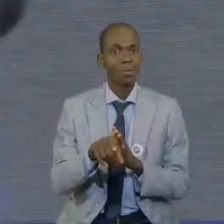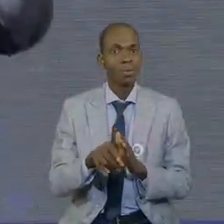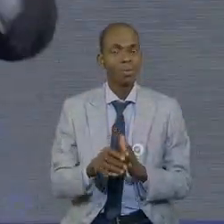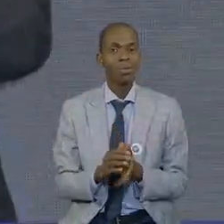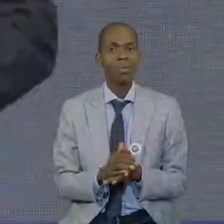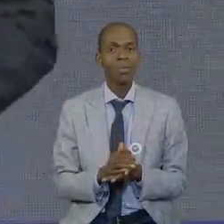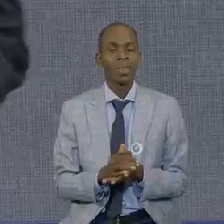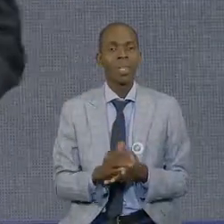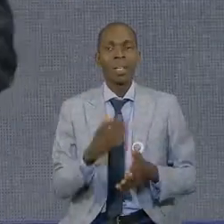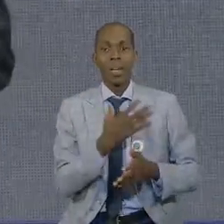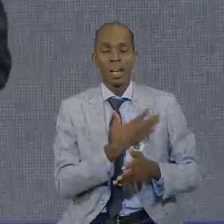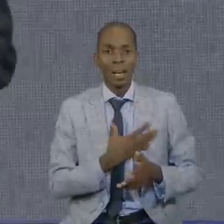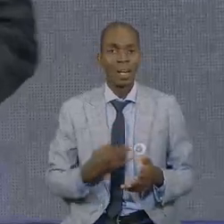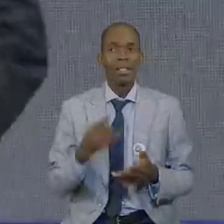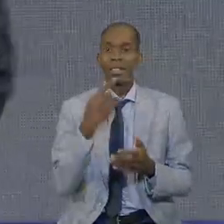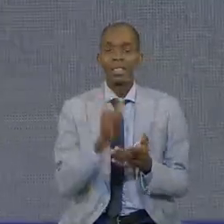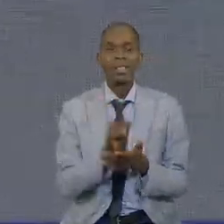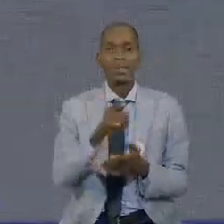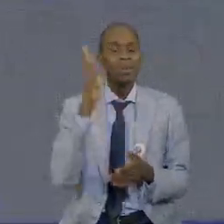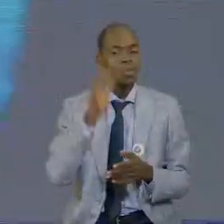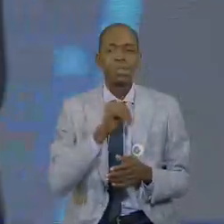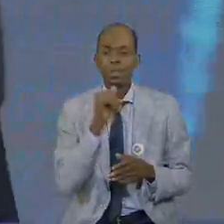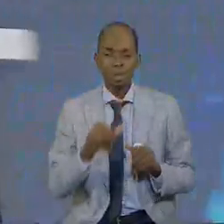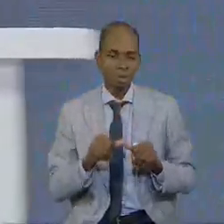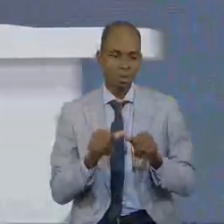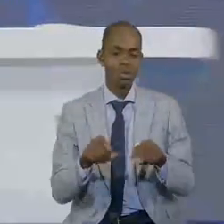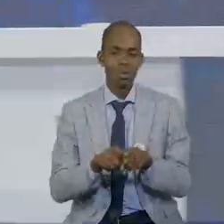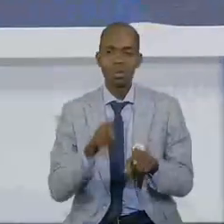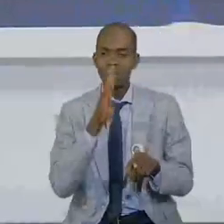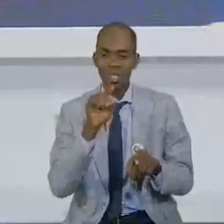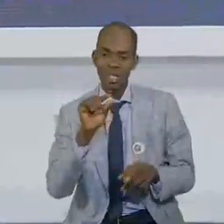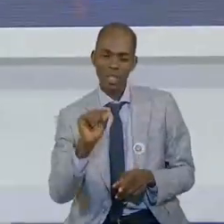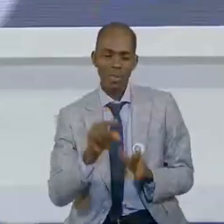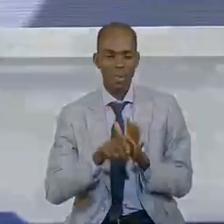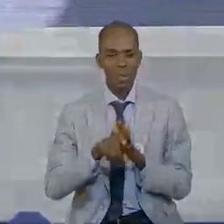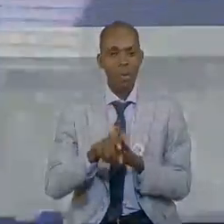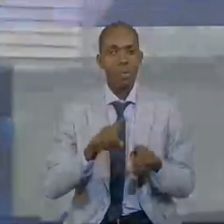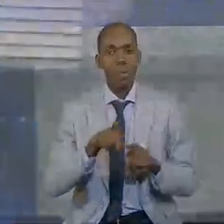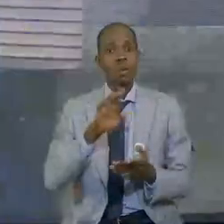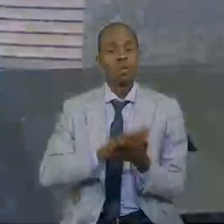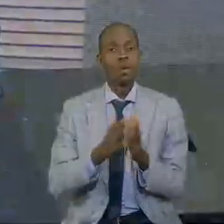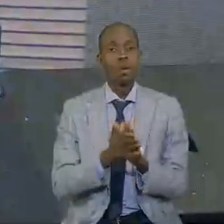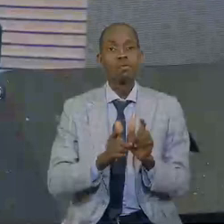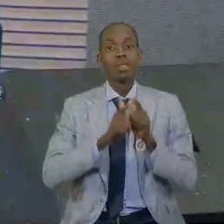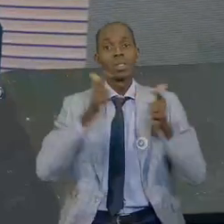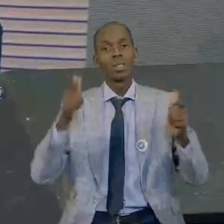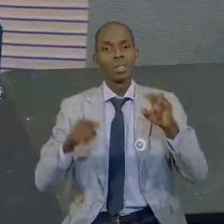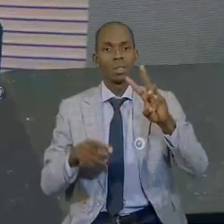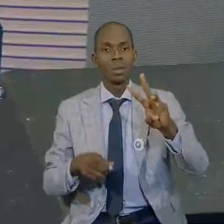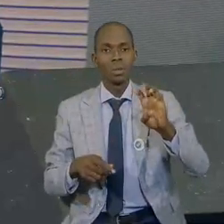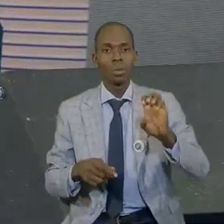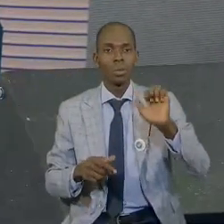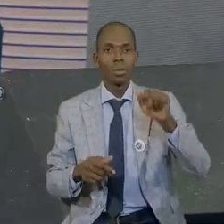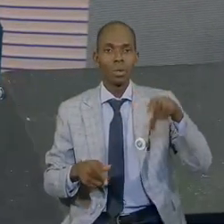vos bottes, vous l'écrasez. Mais dit, tu ne resteras pas un vermisseau. You become a weapon in the hand of the Almighty. Tu deviendras